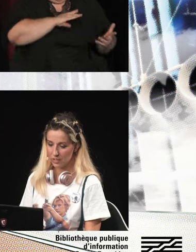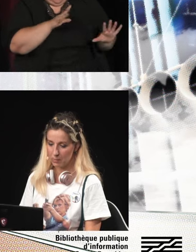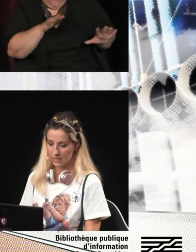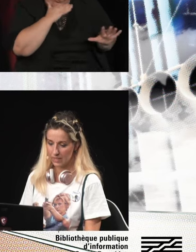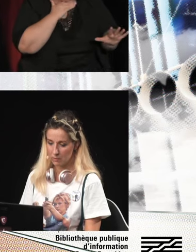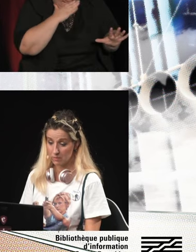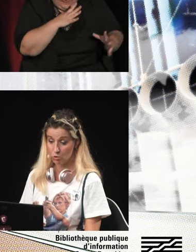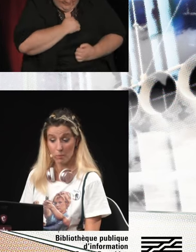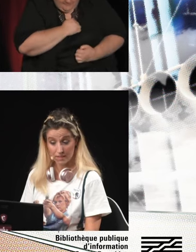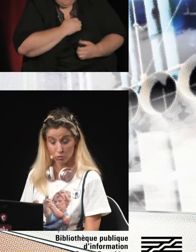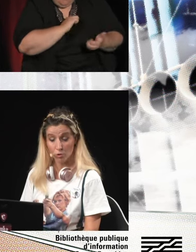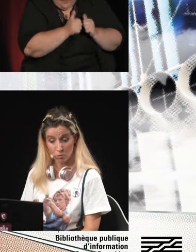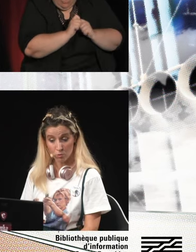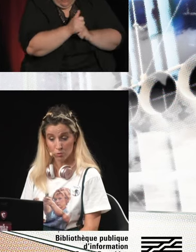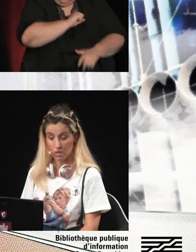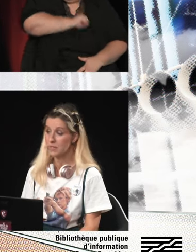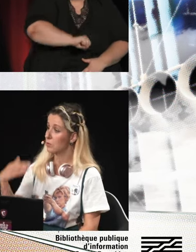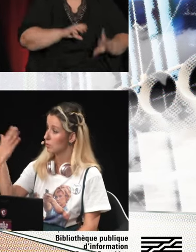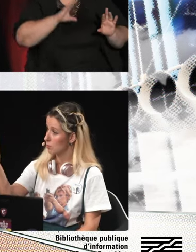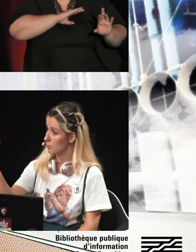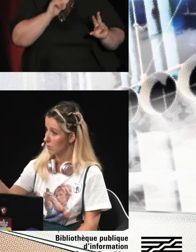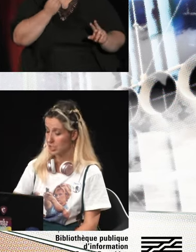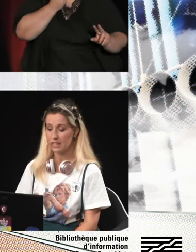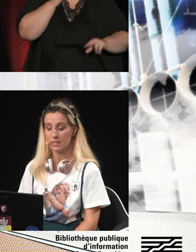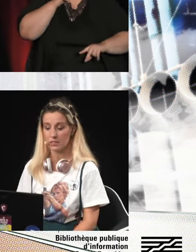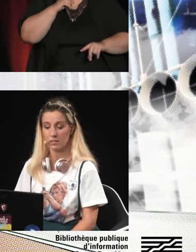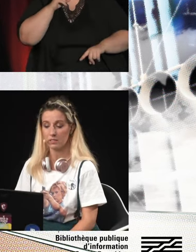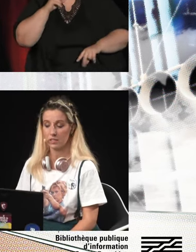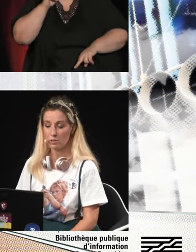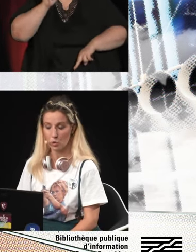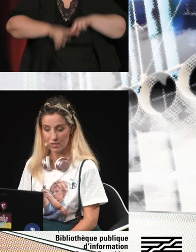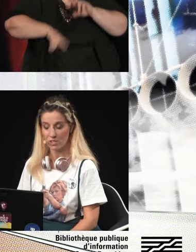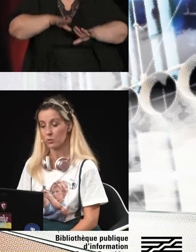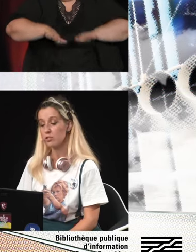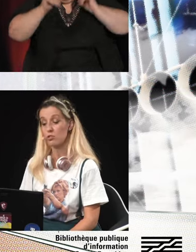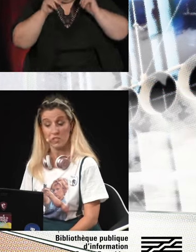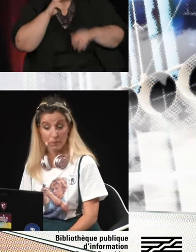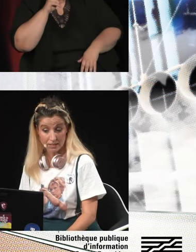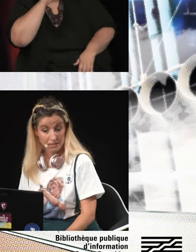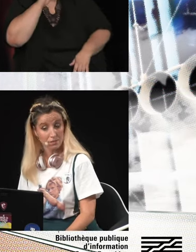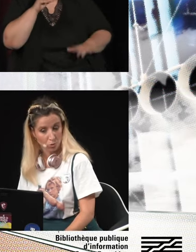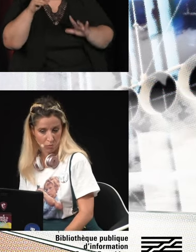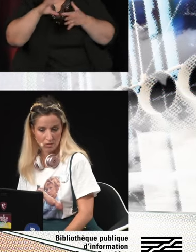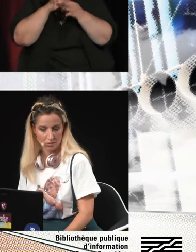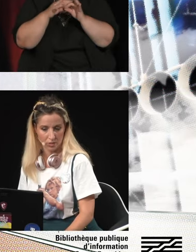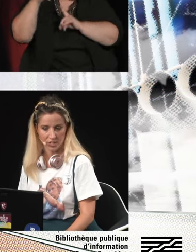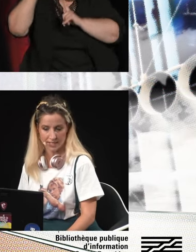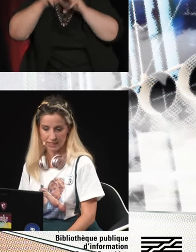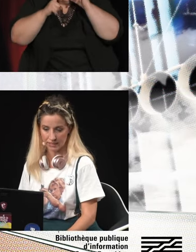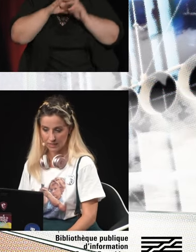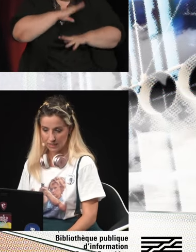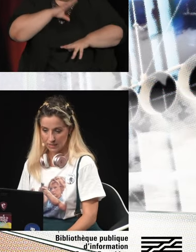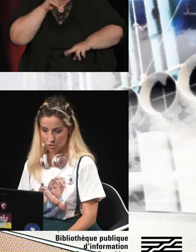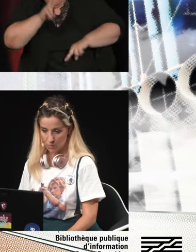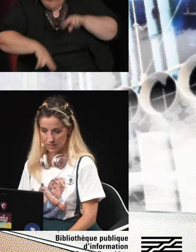J'ai aussi fait un pari avec moi-même, je ne dois pas dire de gros mots ce soir, mais c'est un truc que je fais en général... Sur ma chaîne Twitch, je dis pas de gros mots, en tout cas